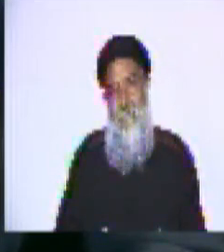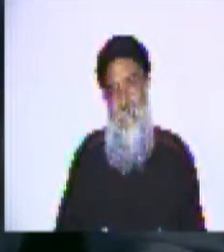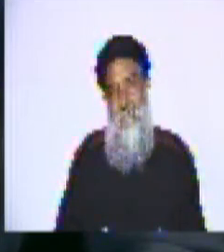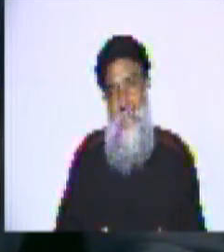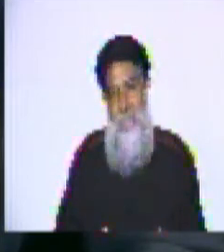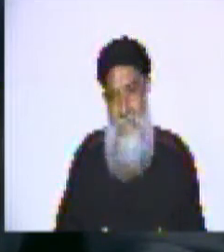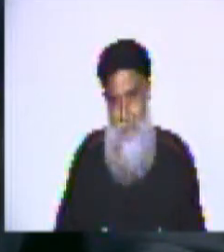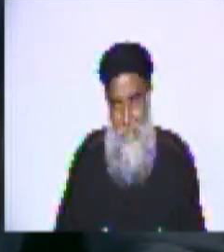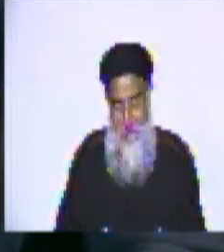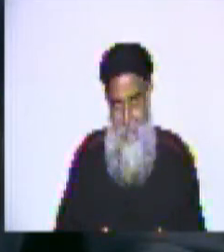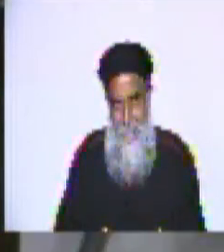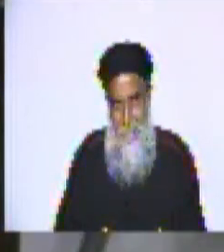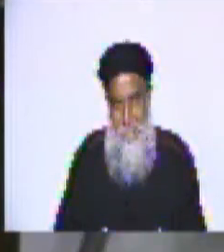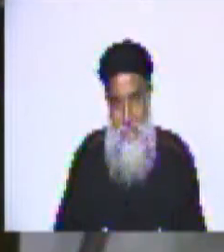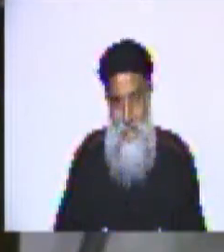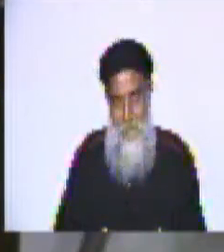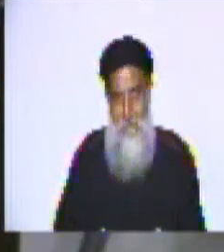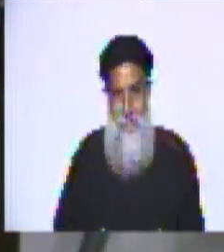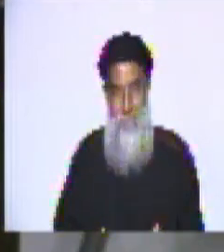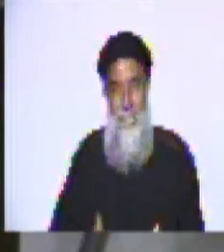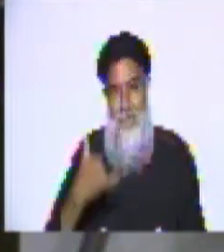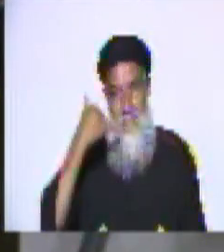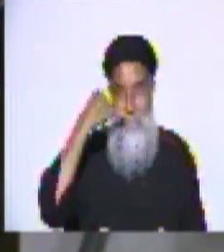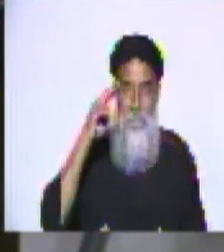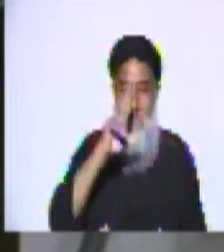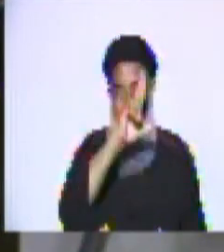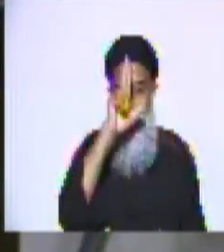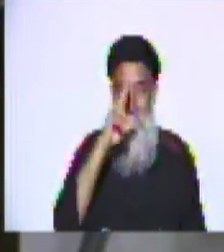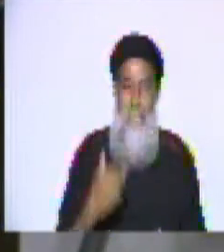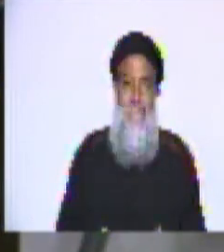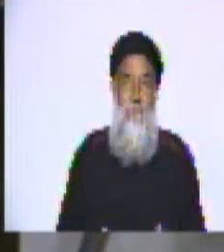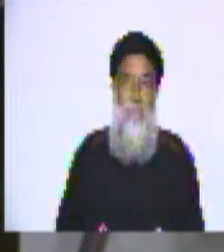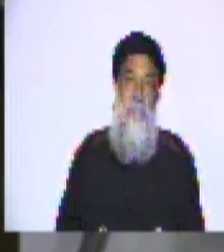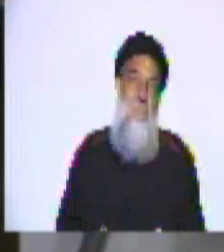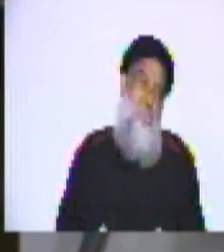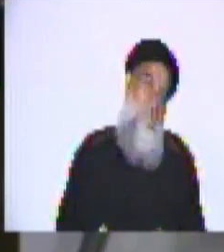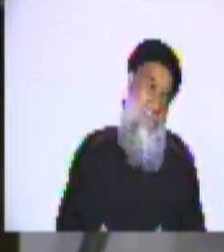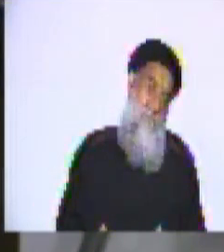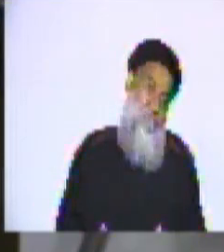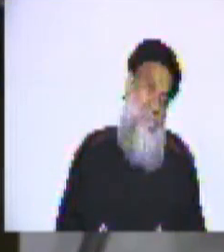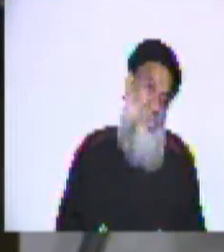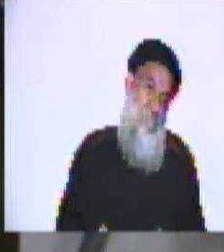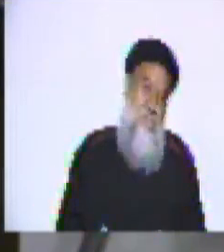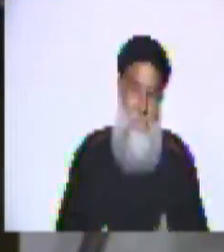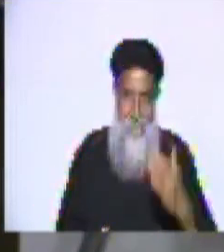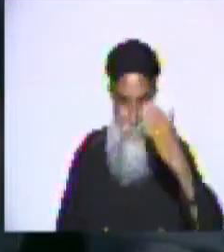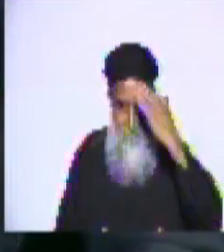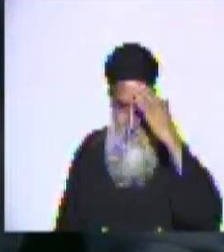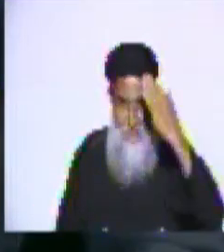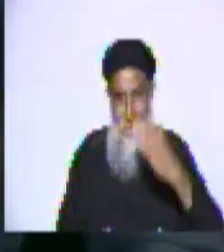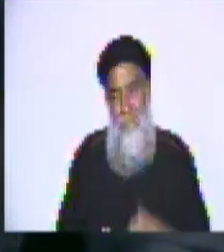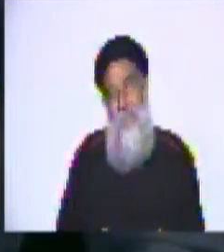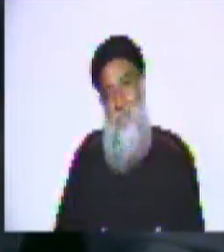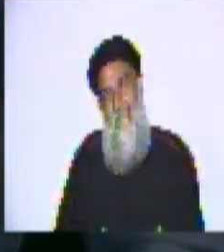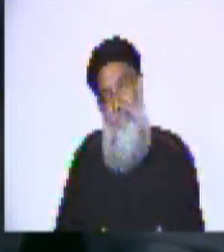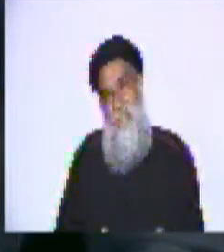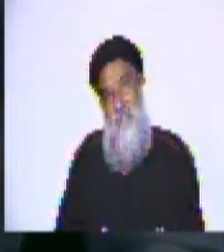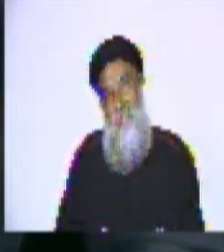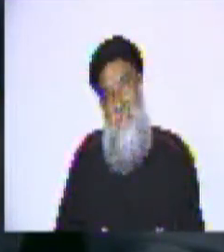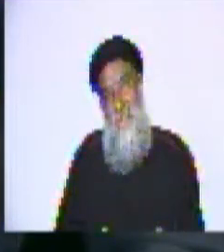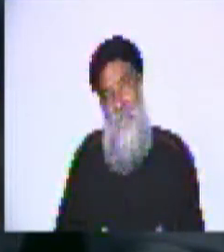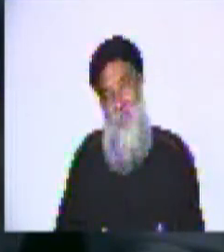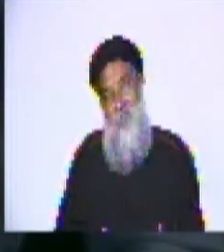معاك سيدنا يا أستاذ ماهر. أيوة. اتفضل السؤال. اتفضل بسؤالك، قول سؤالك. مساء الخير يا أبونا. أهلا وسهلا، اتفضل